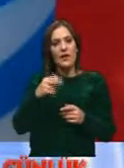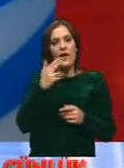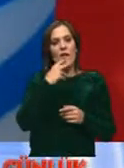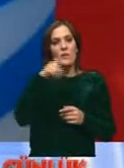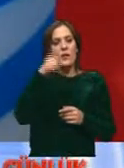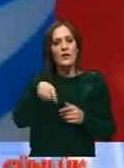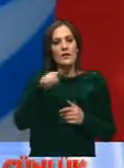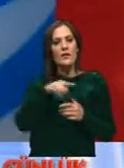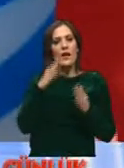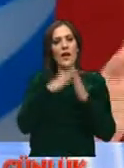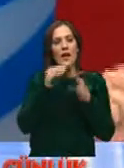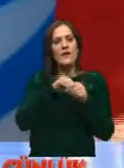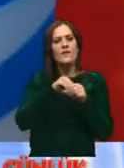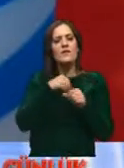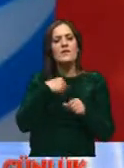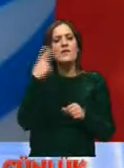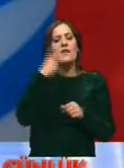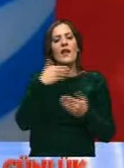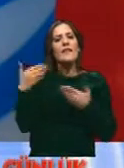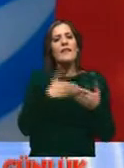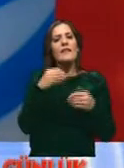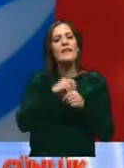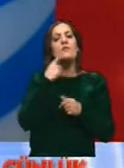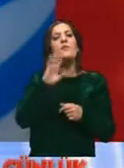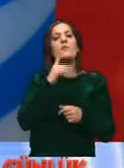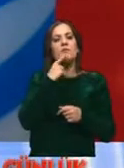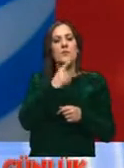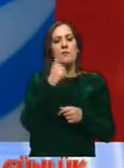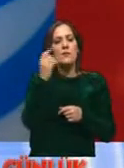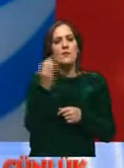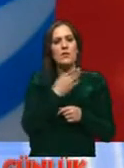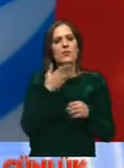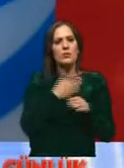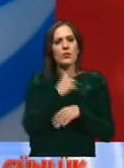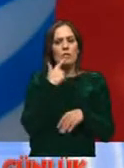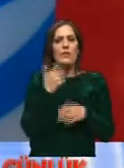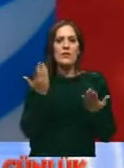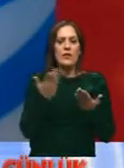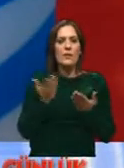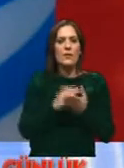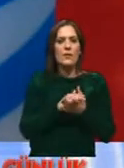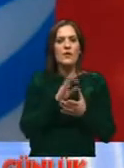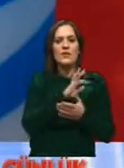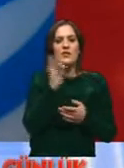hanımlar evde ninni de mi söylemiyorsunuz dedi. Kesinlikle. Bir tanesi doğru dedi, tabii dedi.